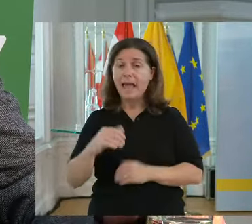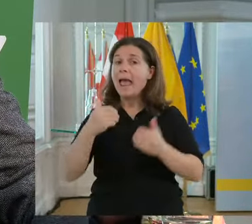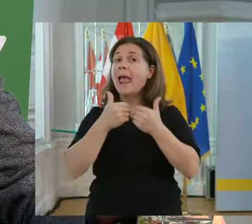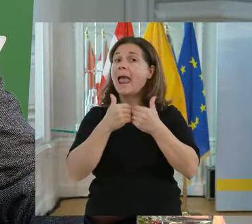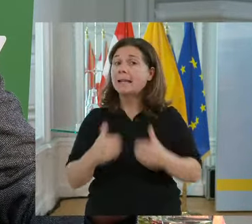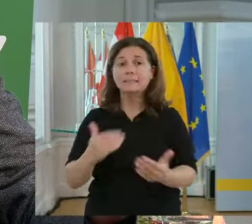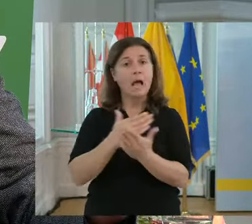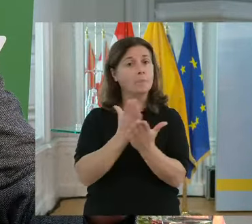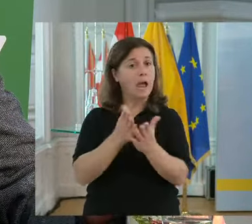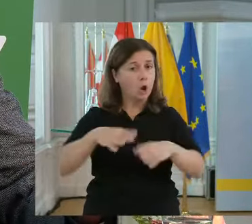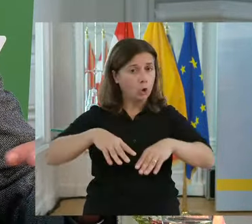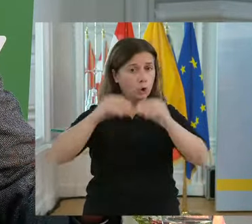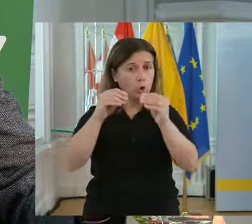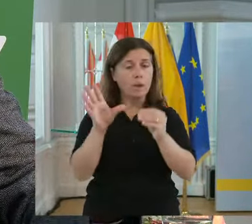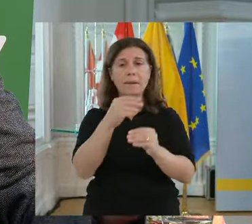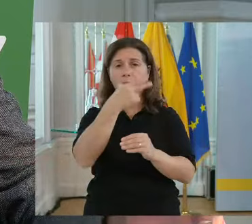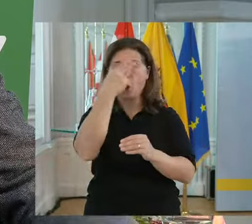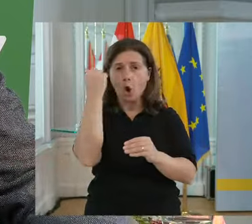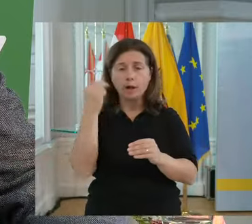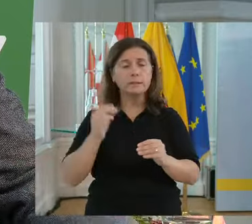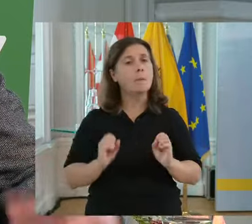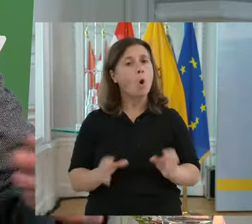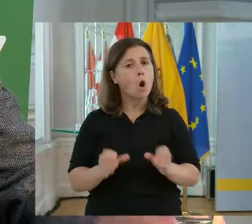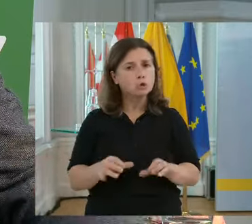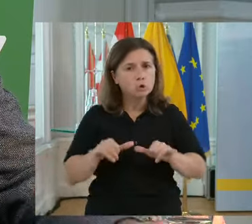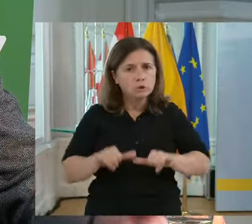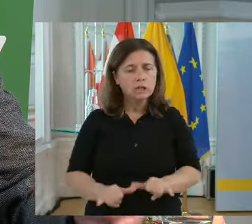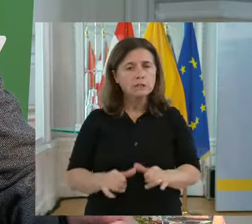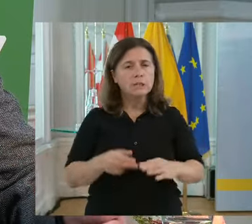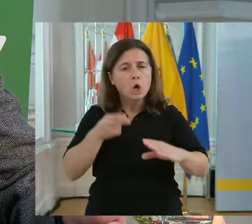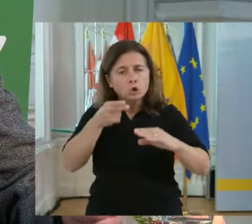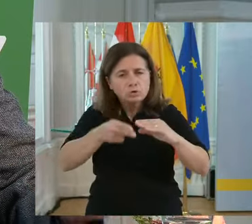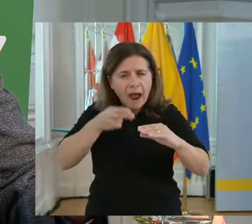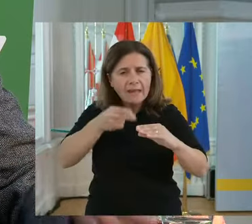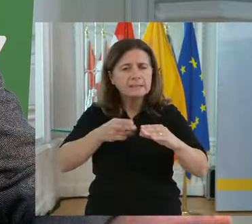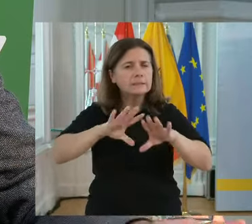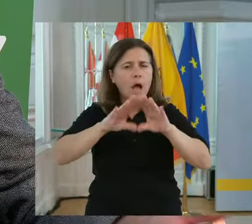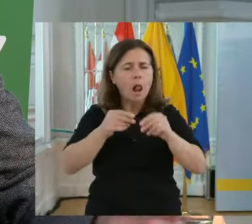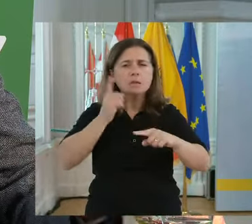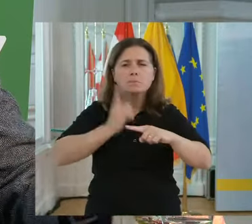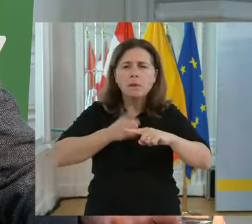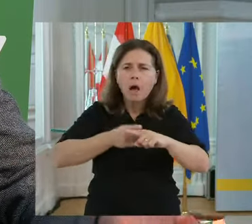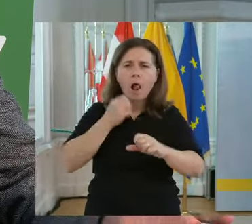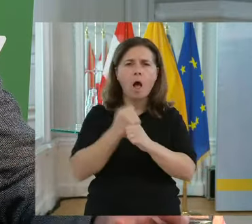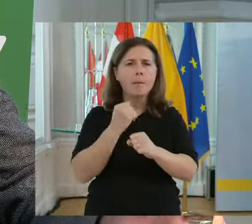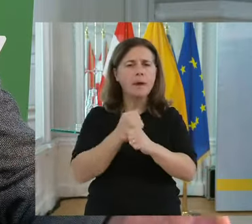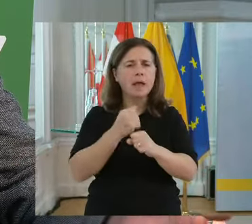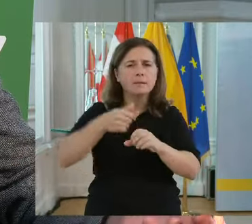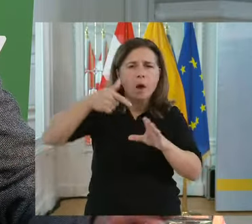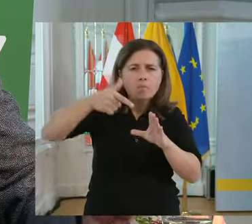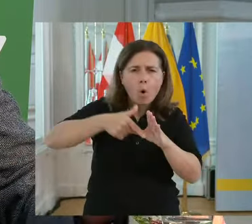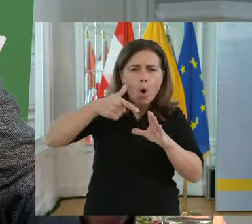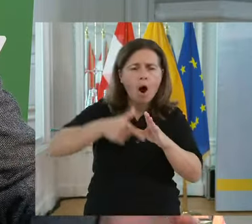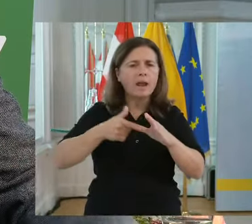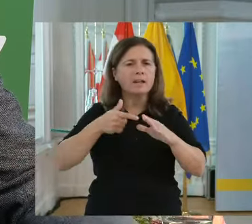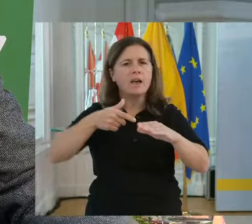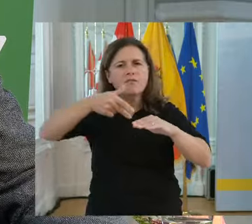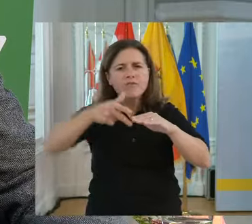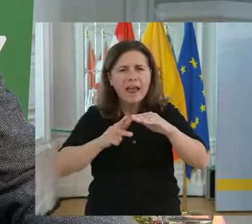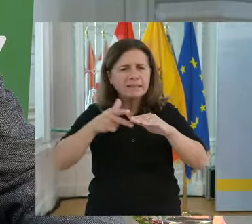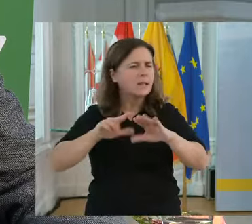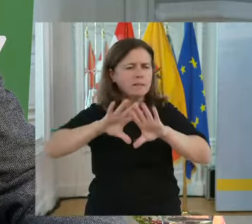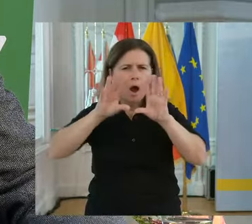gegründet worden mit Leuten, die im Rollstuhl sitzen, die Schweißtätigkeiten machen, die Metalltätigkeiten machen, die bohren, die fräsen, also die machen wirklich